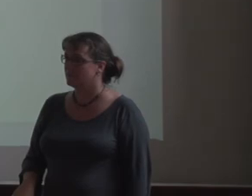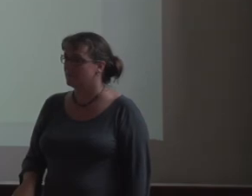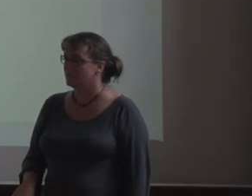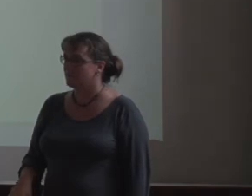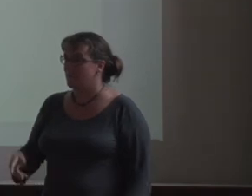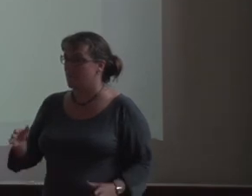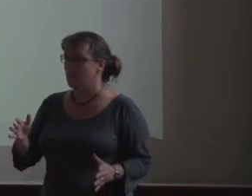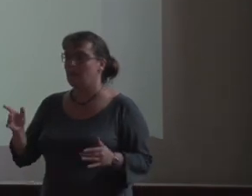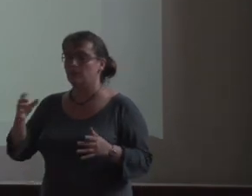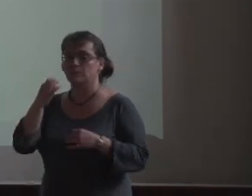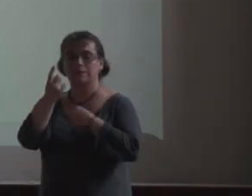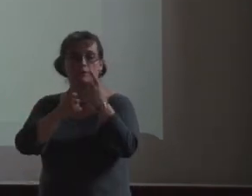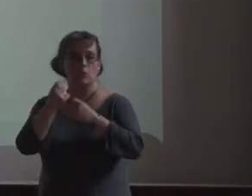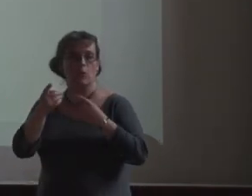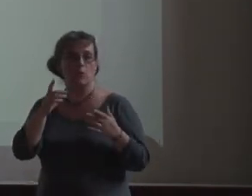La réponse,